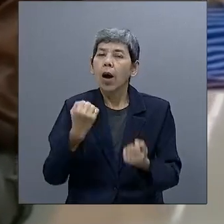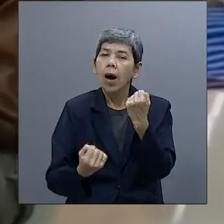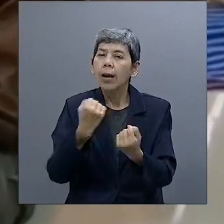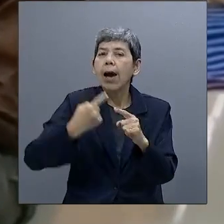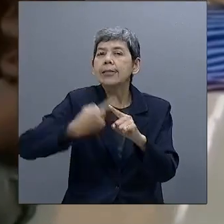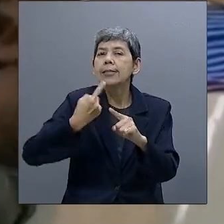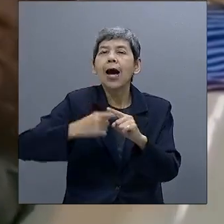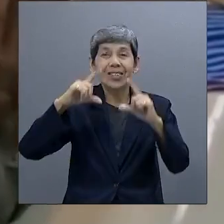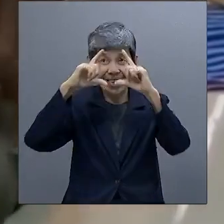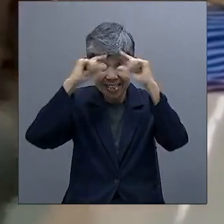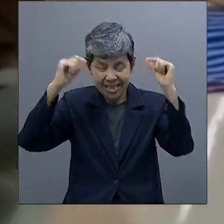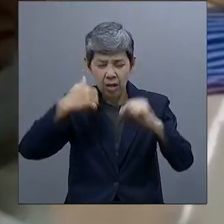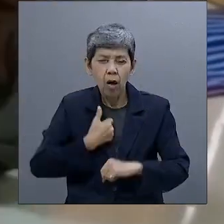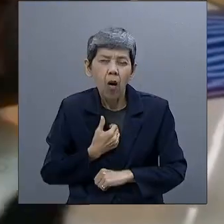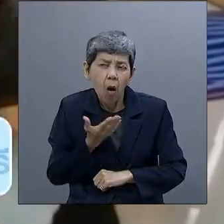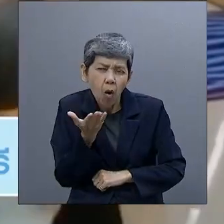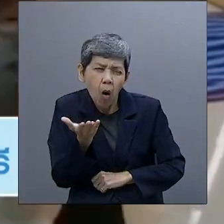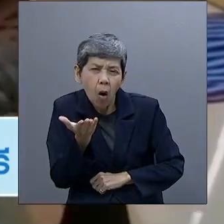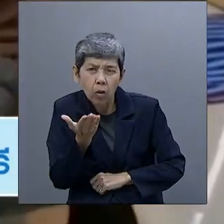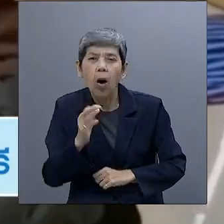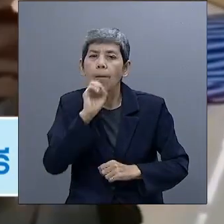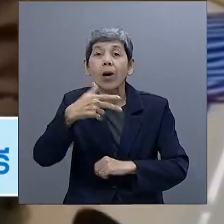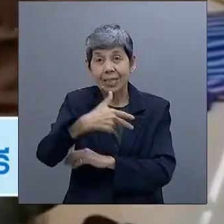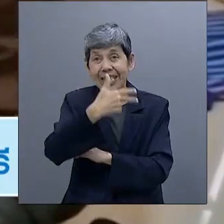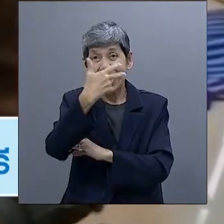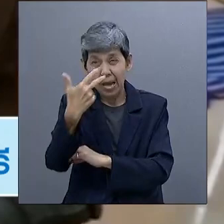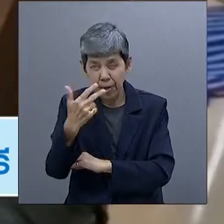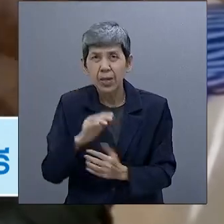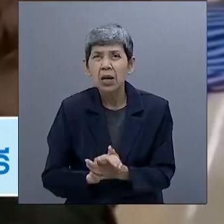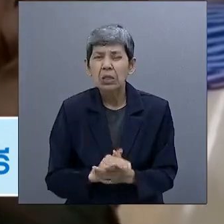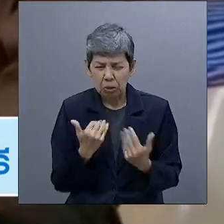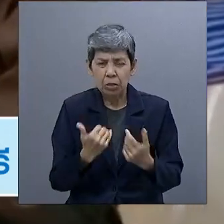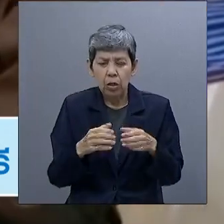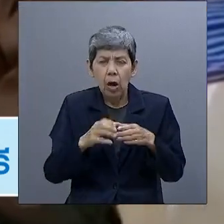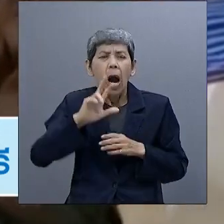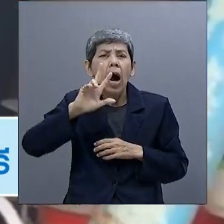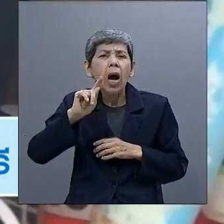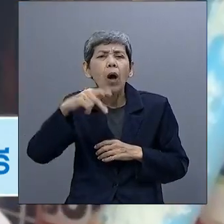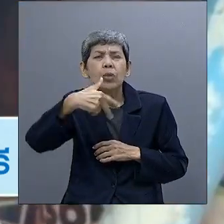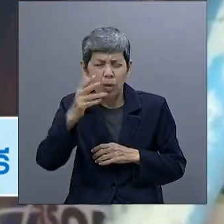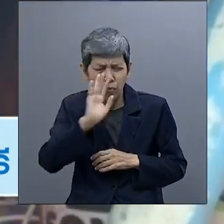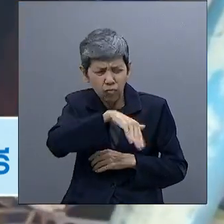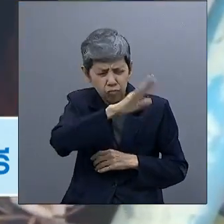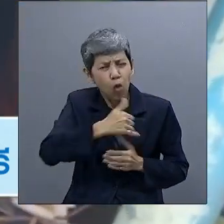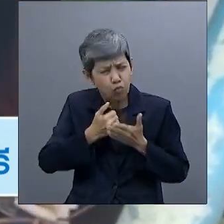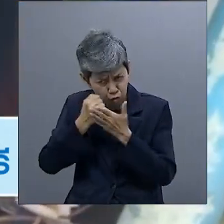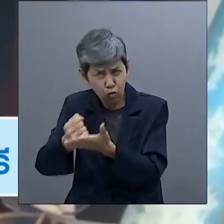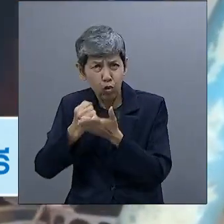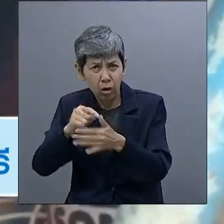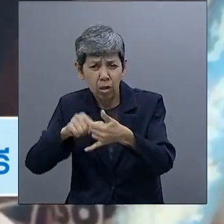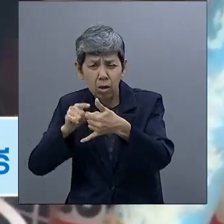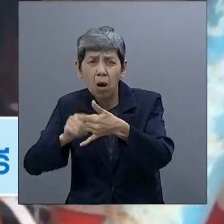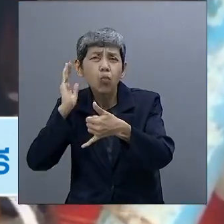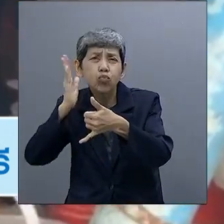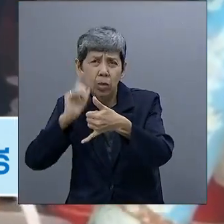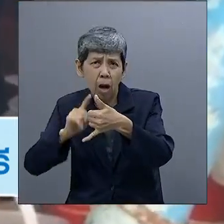ซี่มีการขอความช่วยเหลือผ่านร้องทุกข์ลงป้ายนี้เนี่ยแหละค่ะบอกว่าทีมข่าวไปช่วยหน่อยช่วยคุณลุงป